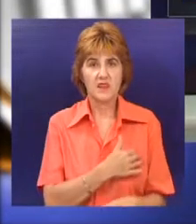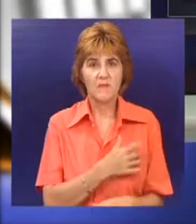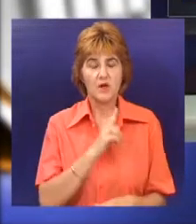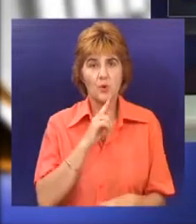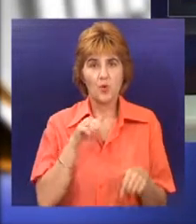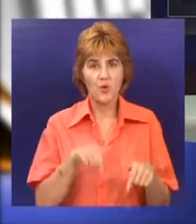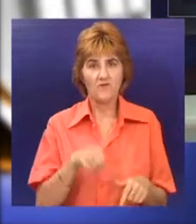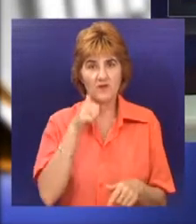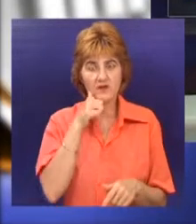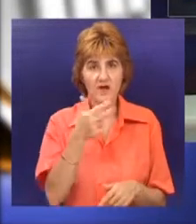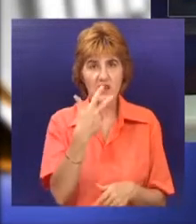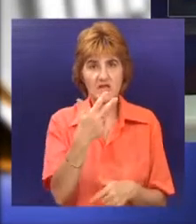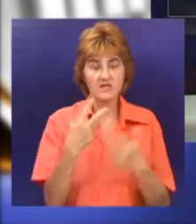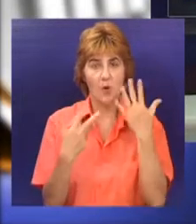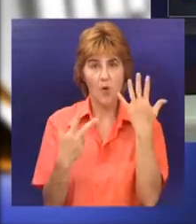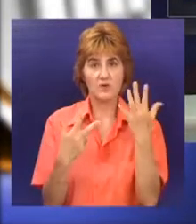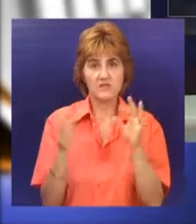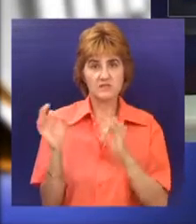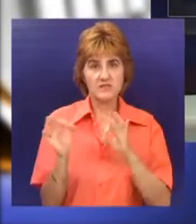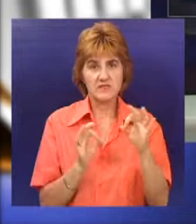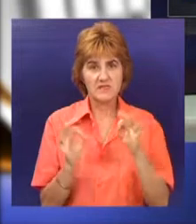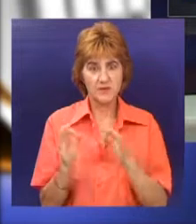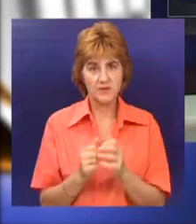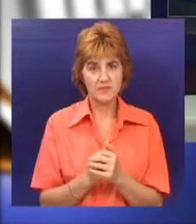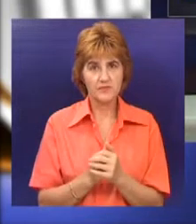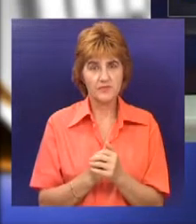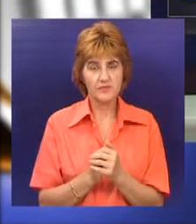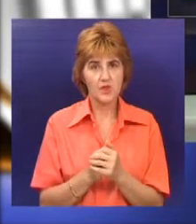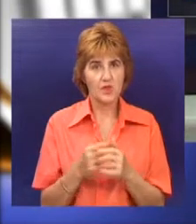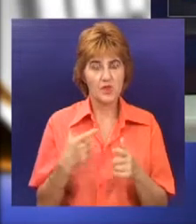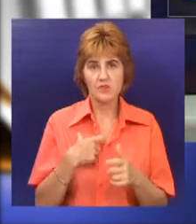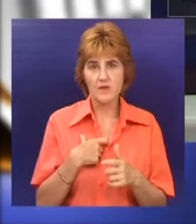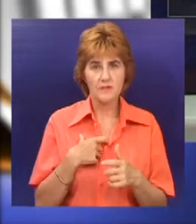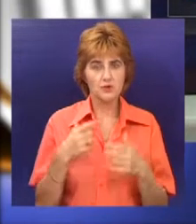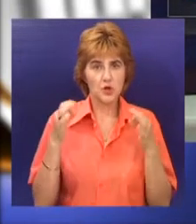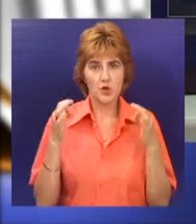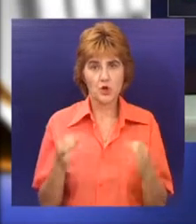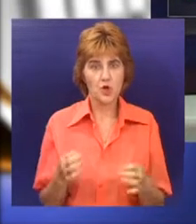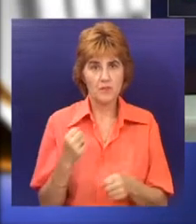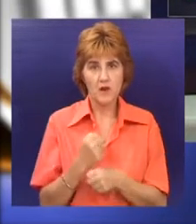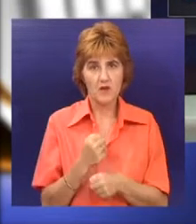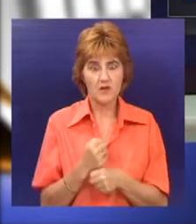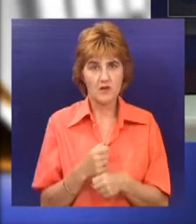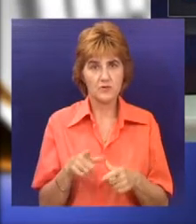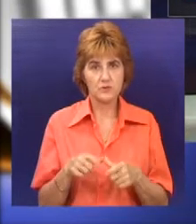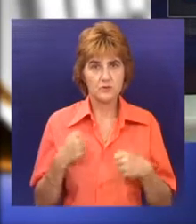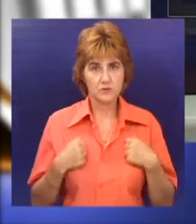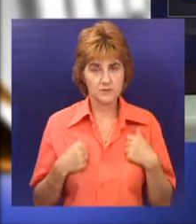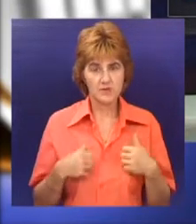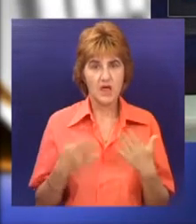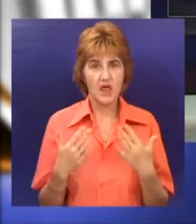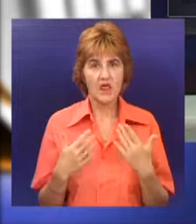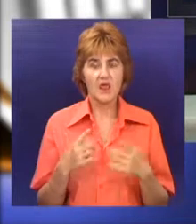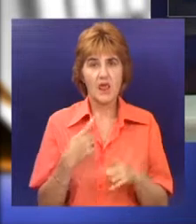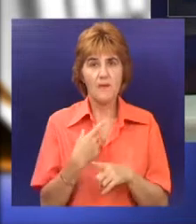Temperature koje posljednjih dana dostižu i 38. podeljak na Celzijusovoj skali onemogućavaju normalno funkcionisanje građana Subotice.